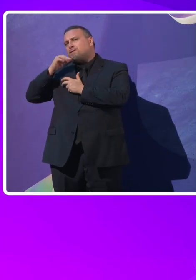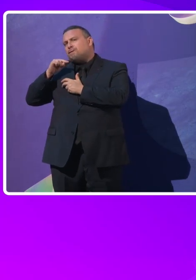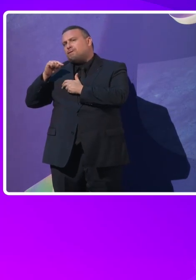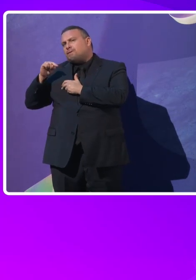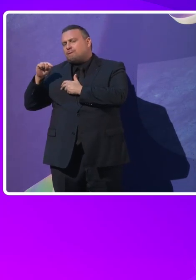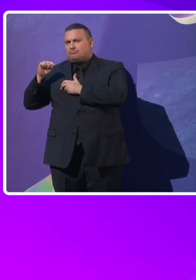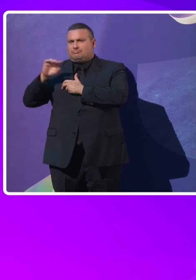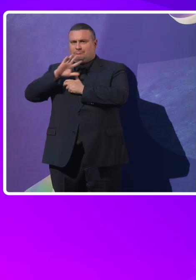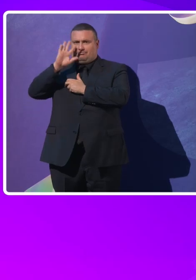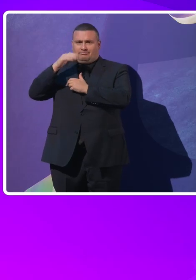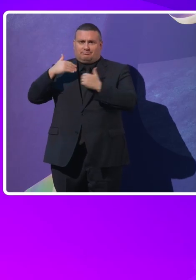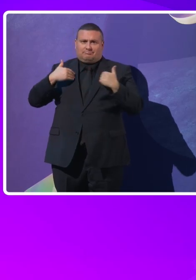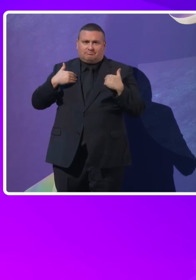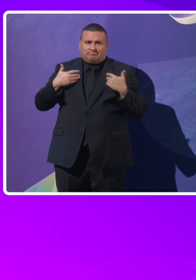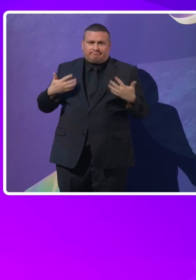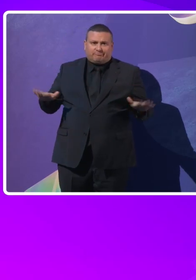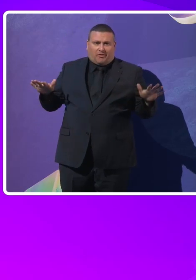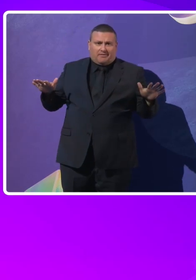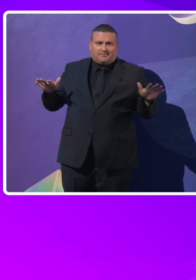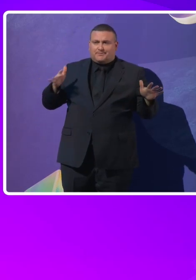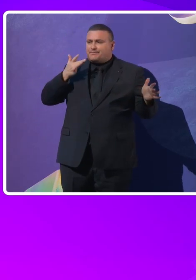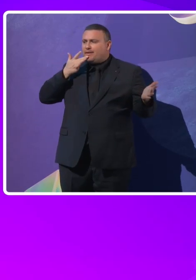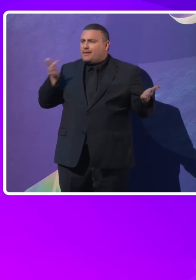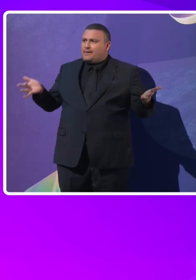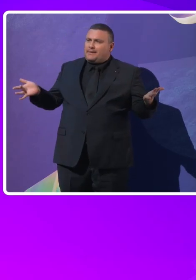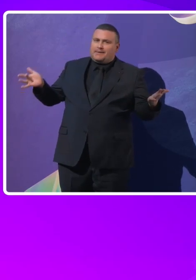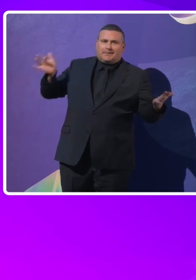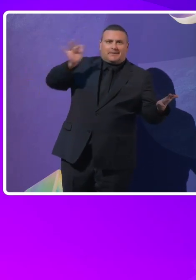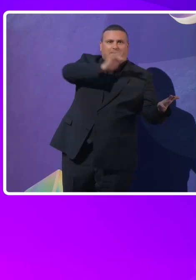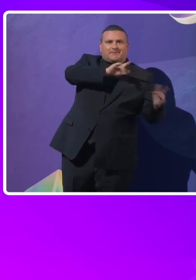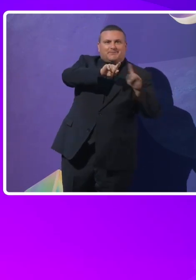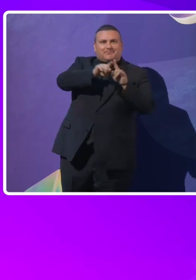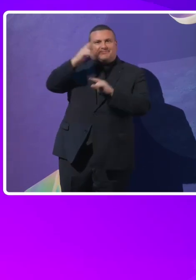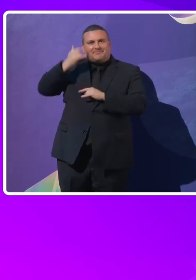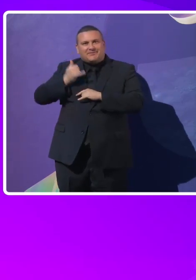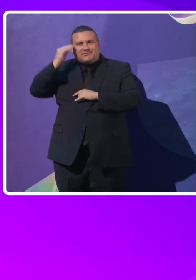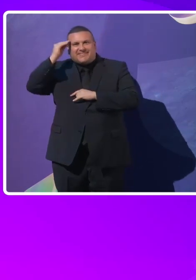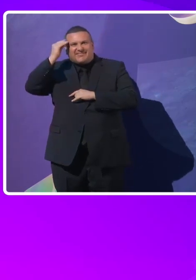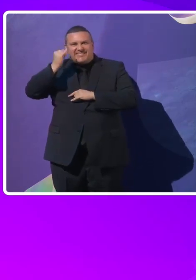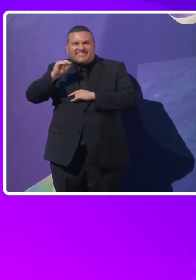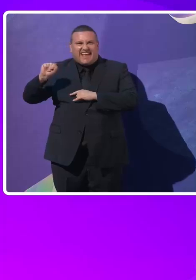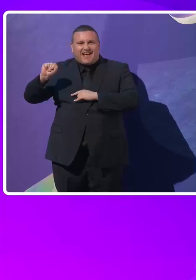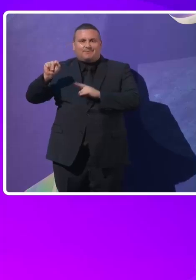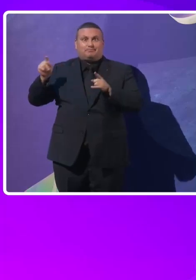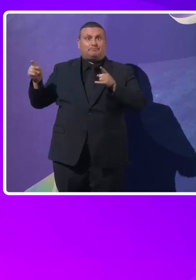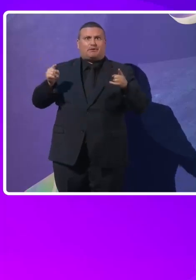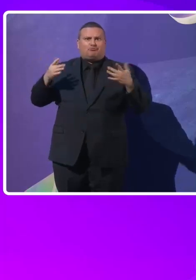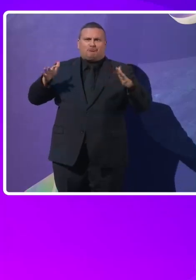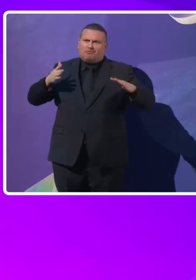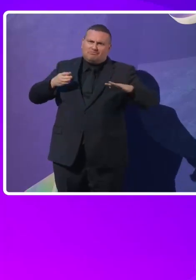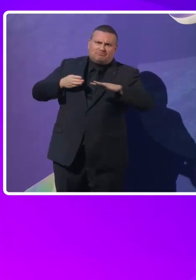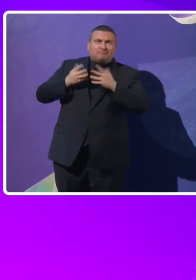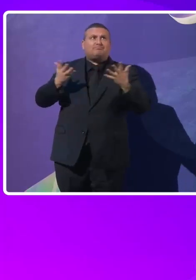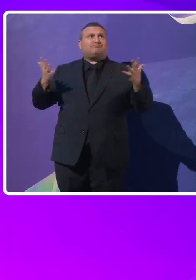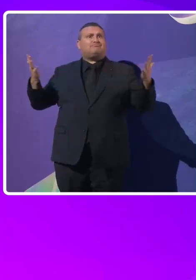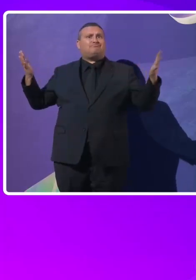Nell'era dell'artificial intelligence Che cosa vuol dire nella pratica vuol dire che alcune aziende